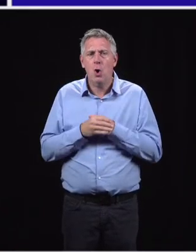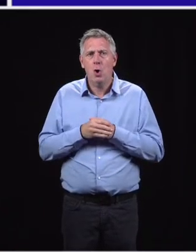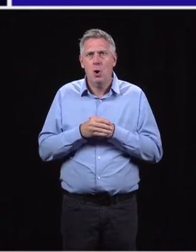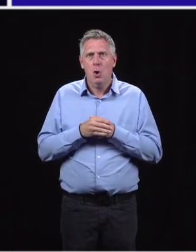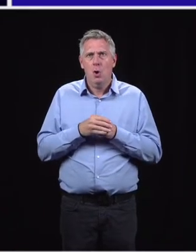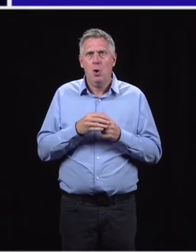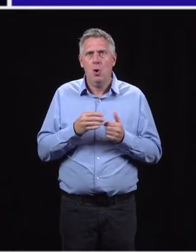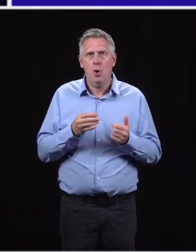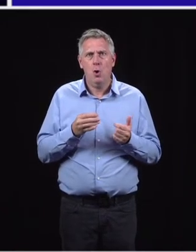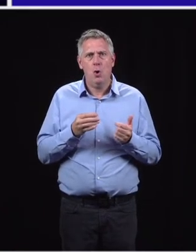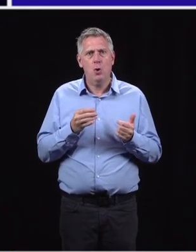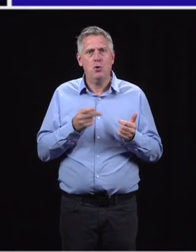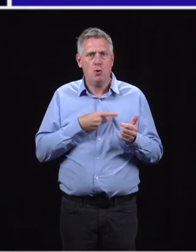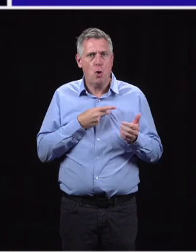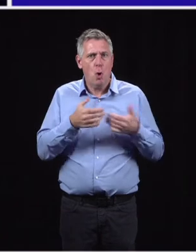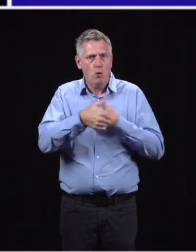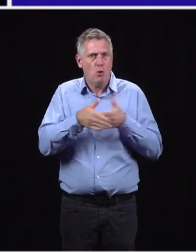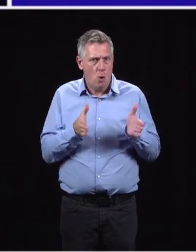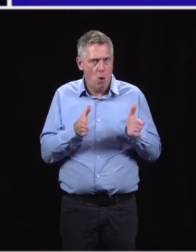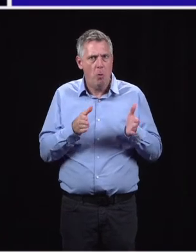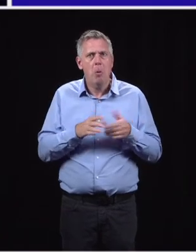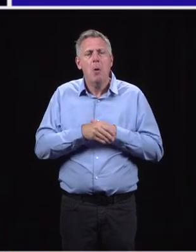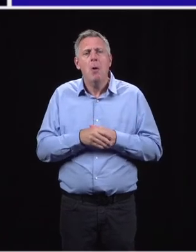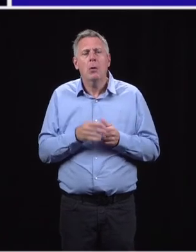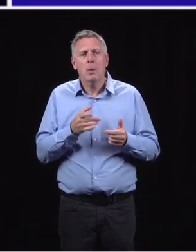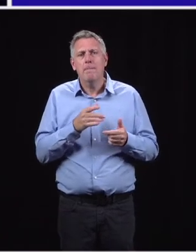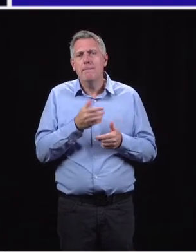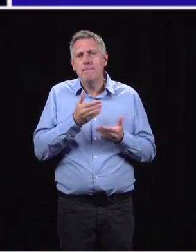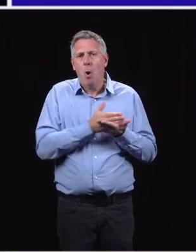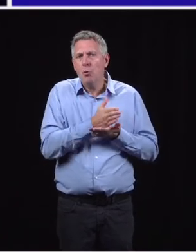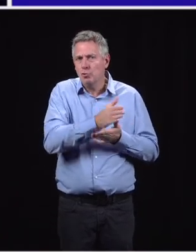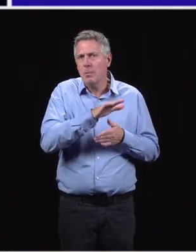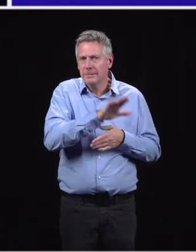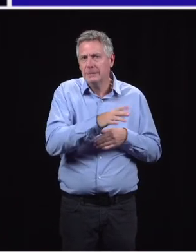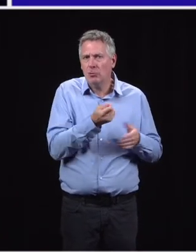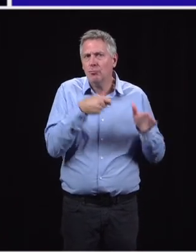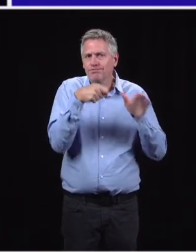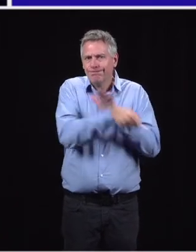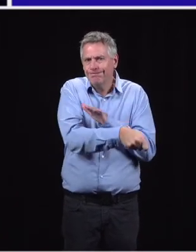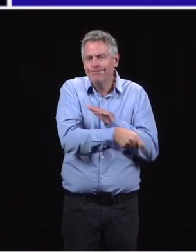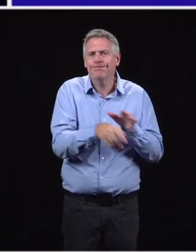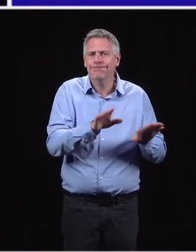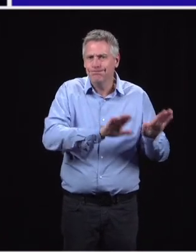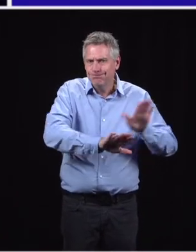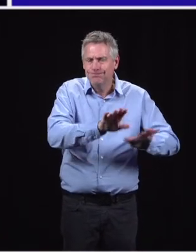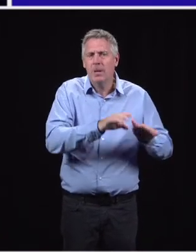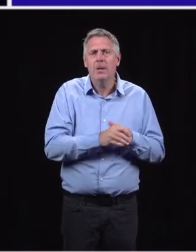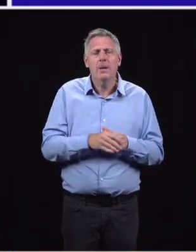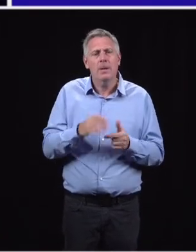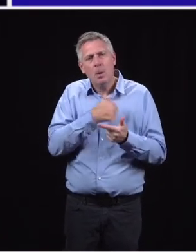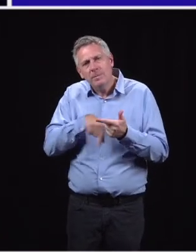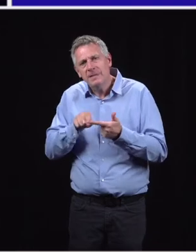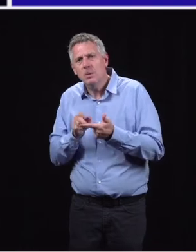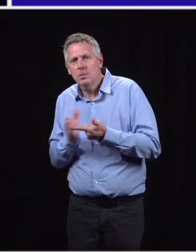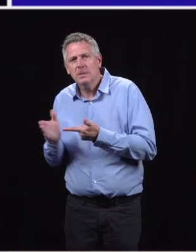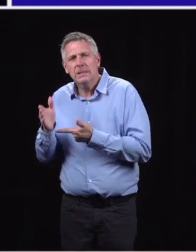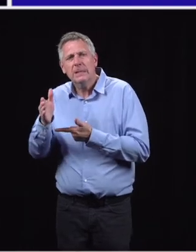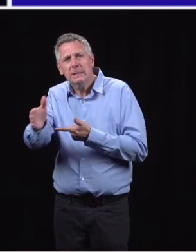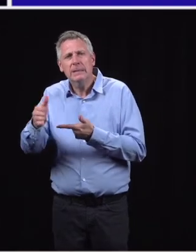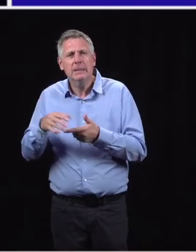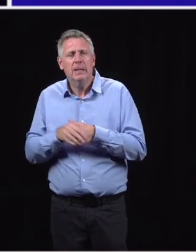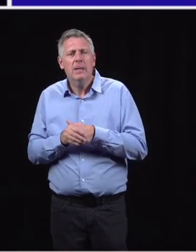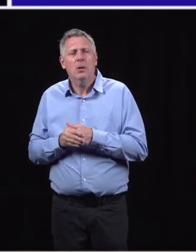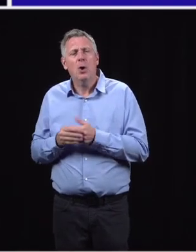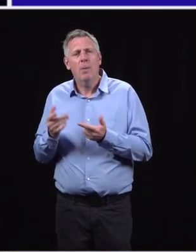chez l'entrepique de Google ça c'est la première aspect et puis on intervient aussi aux côtés diversité de façon beaucoup plus opérationnelle de toute façon beaucoup plus